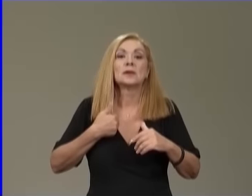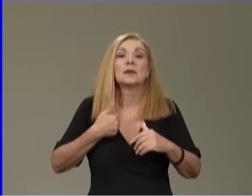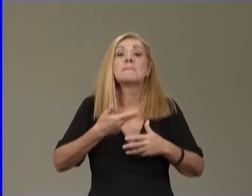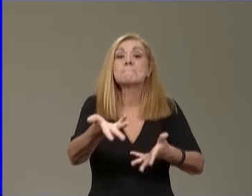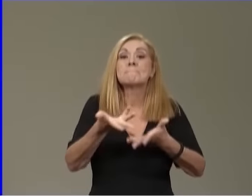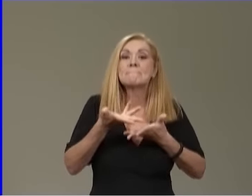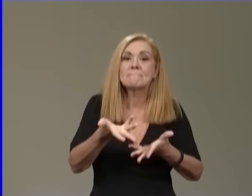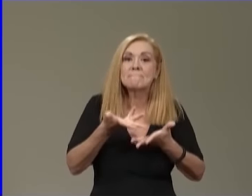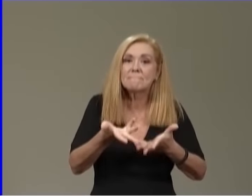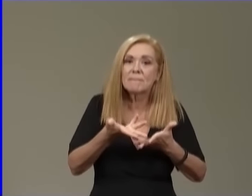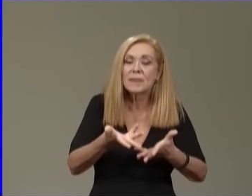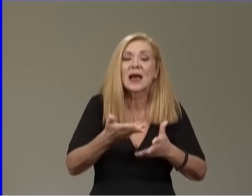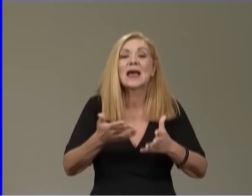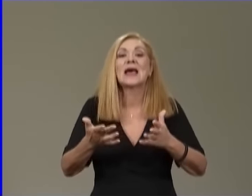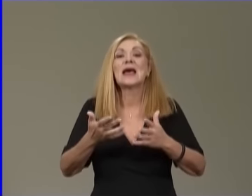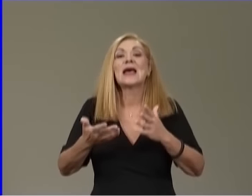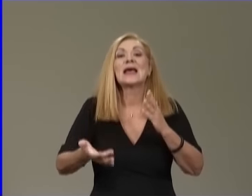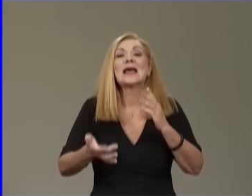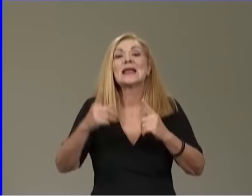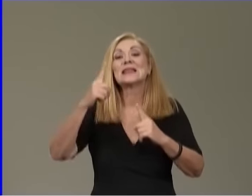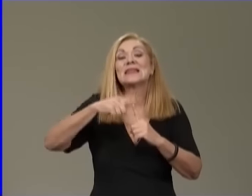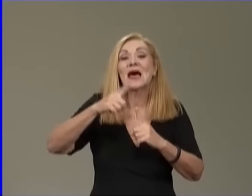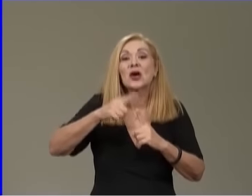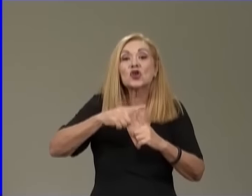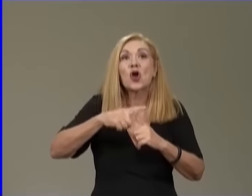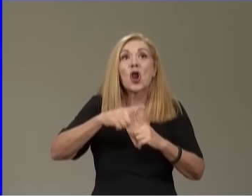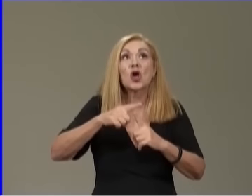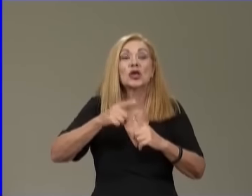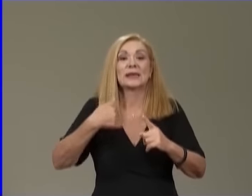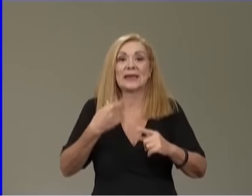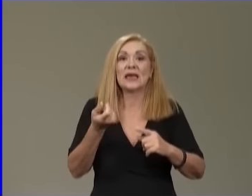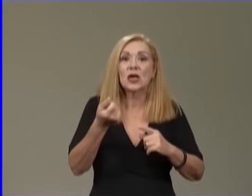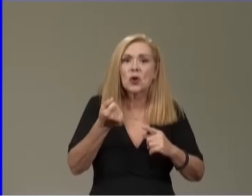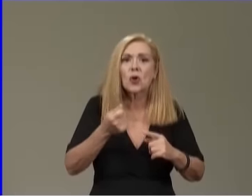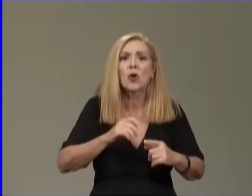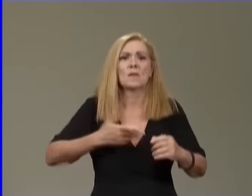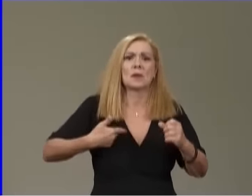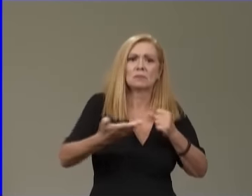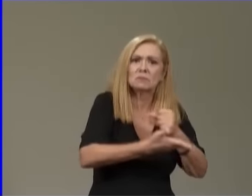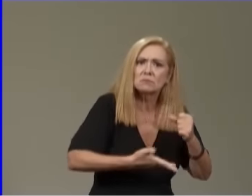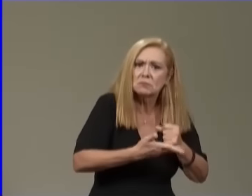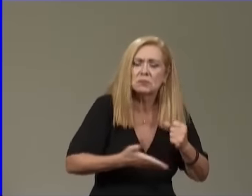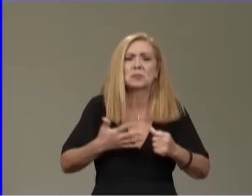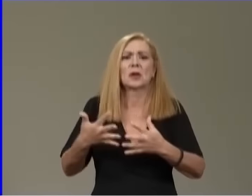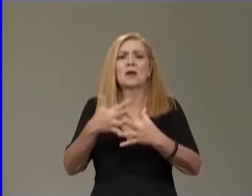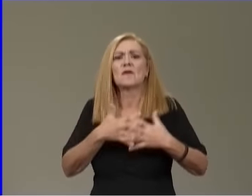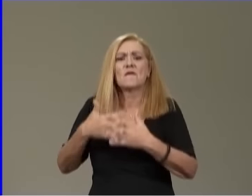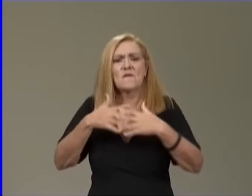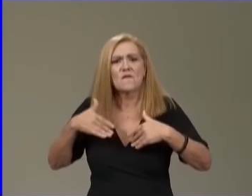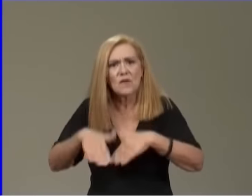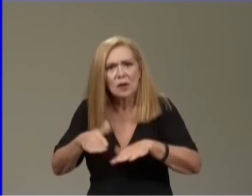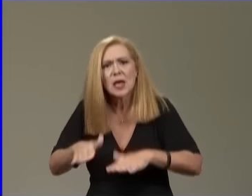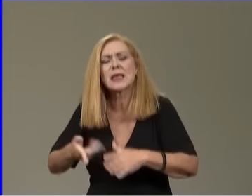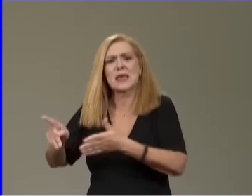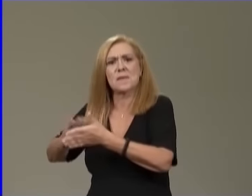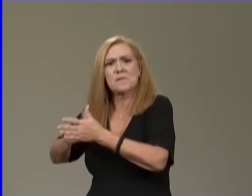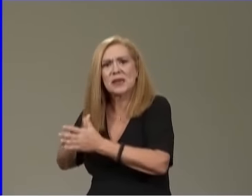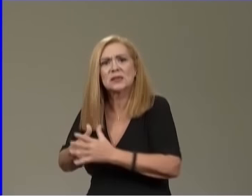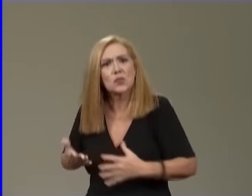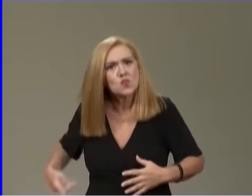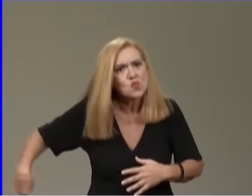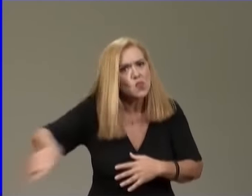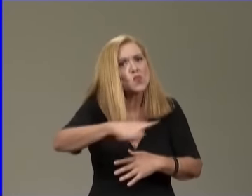παραγωγική και τεχνολογική ωριμότητα της οικονομίας μας σε όλους τους τομείς, στον πρωτογενή τομέα, στη μεταποίηση, στις υπηρεσίες.